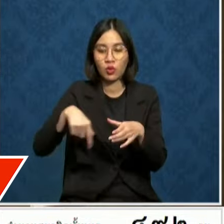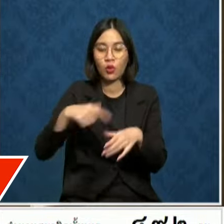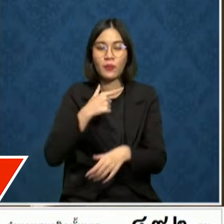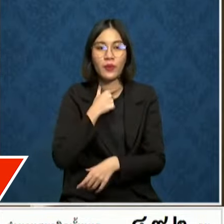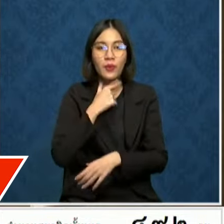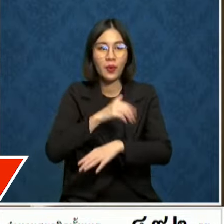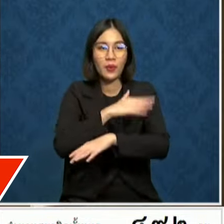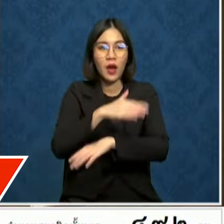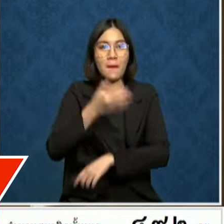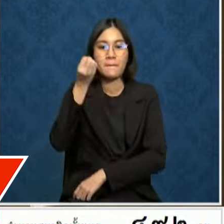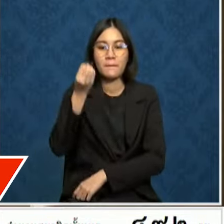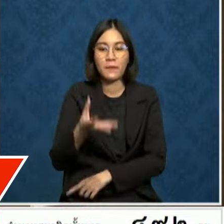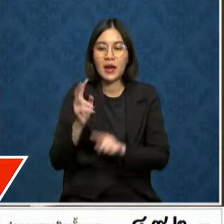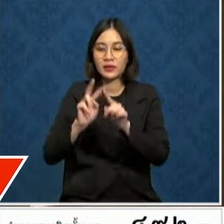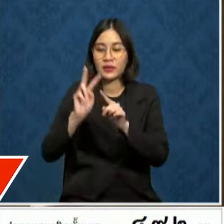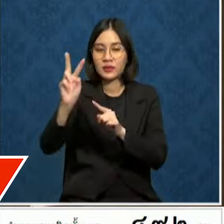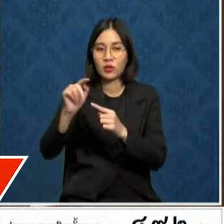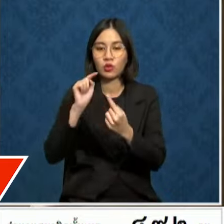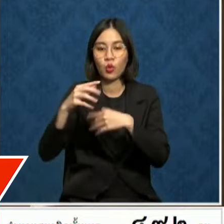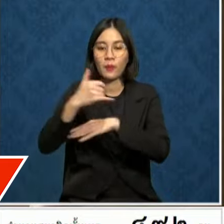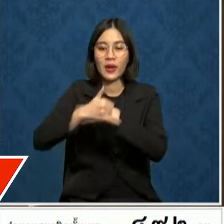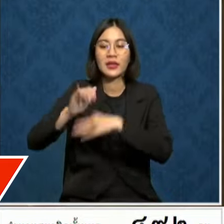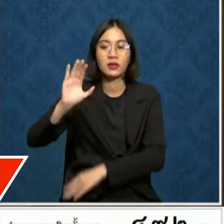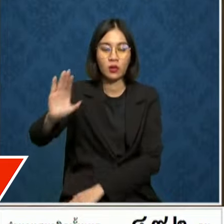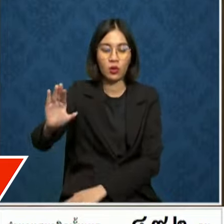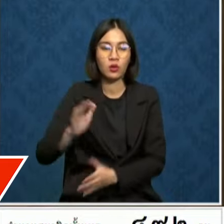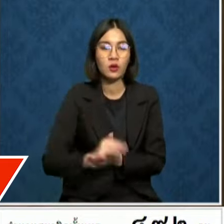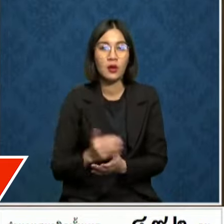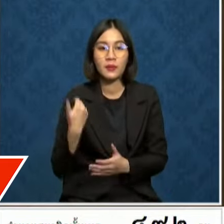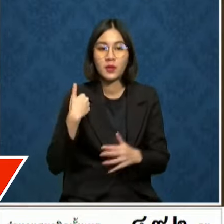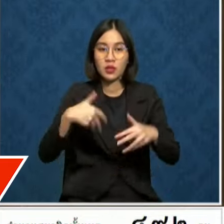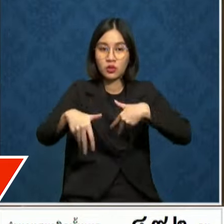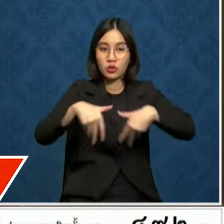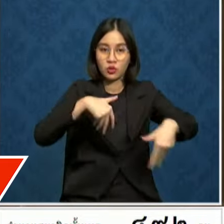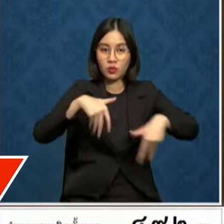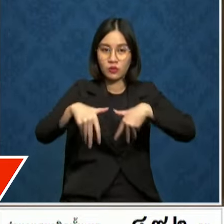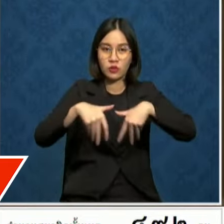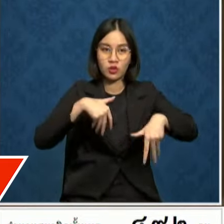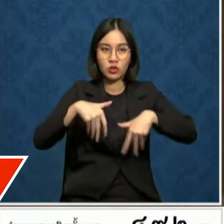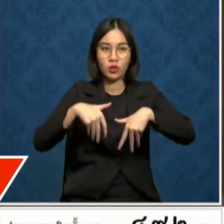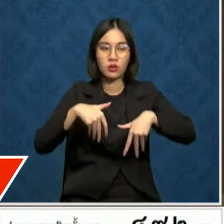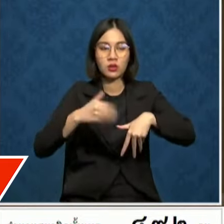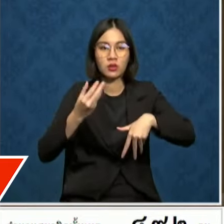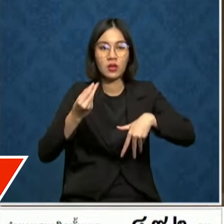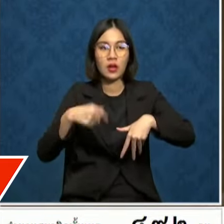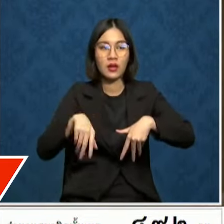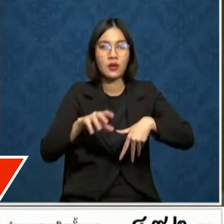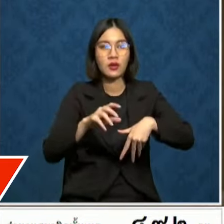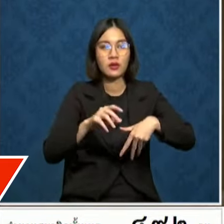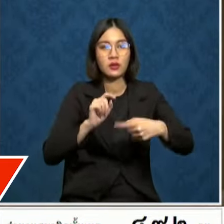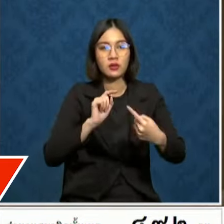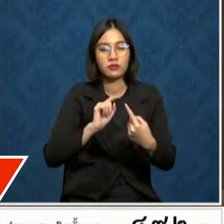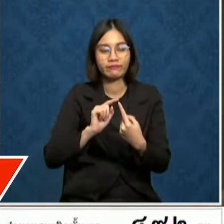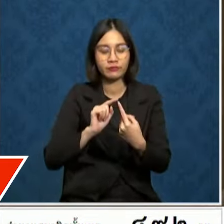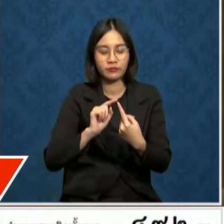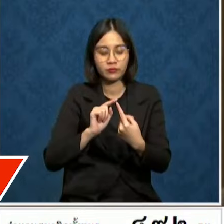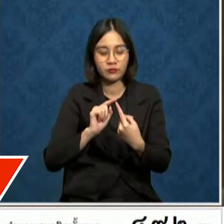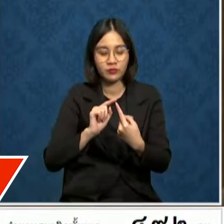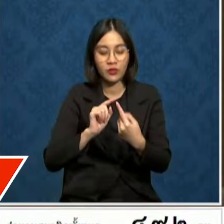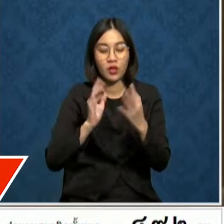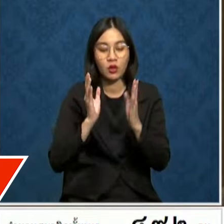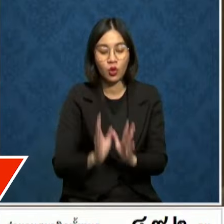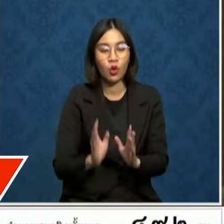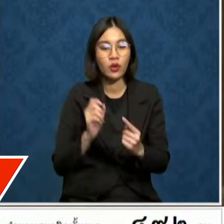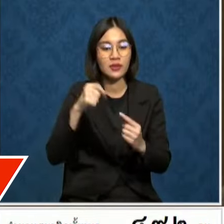พันธุ์ที่ใหญ่อันดับ 2ของประเทศนิวซีแลนด์ค่ะท่านประธานมีชุมชนแปซิฟิกที่ต่างกันมากกว่า 22แห่งในนิวซีแลนด์แม้ว่าชาว